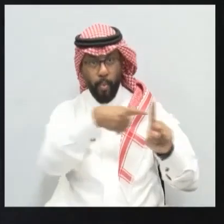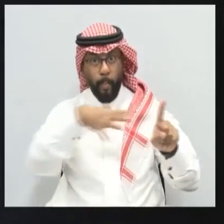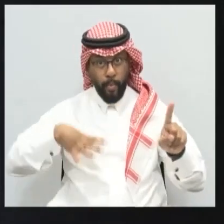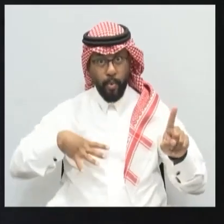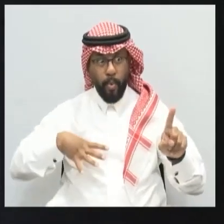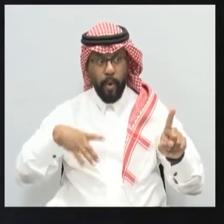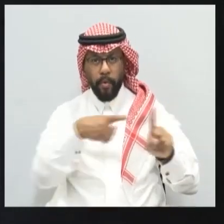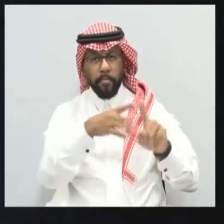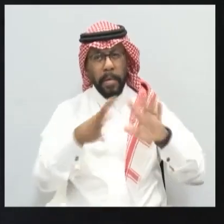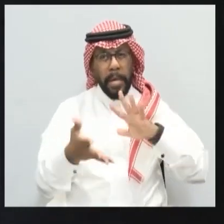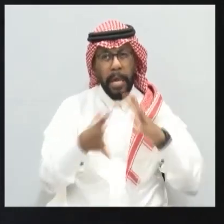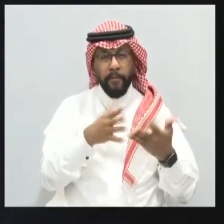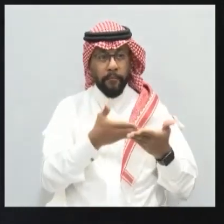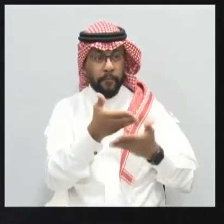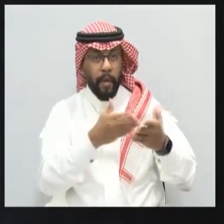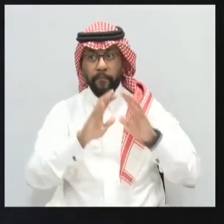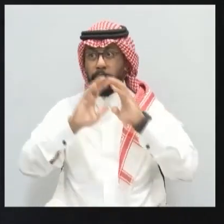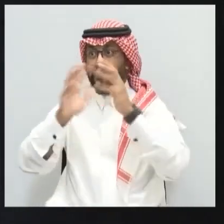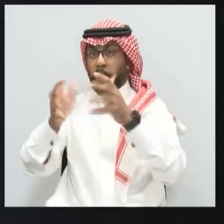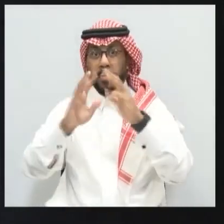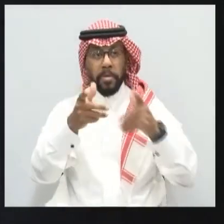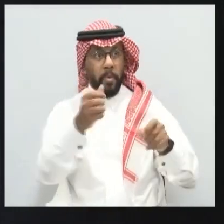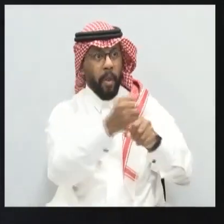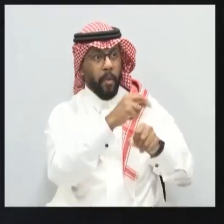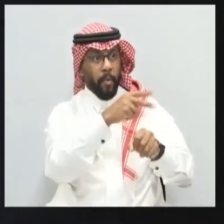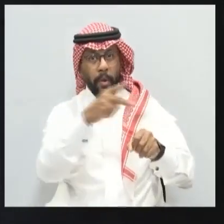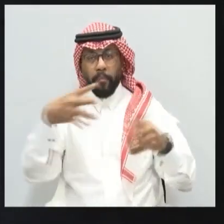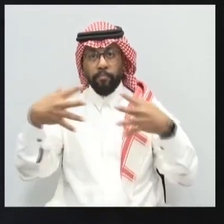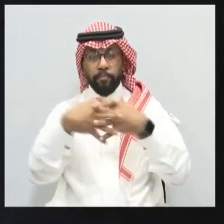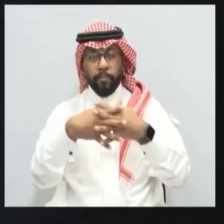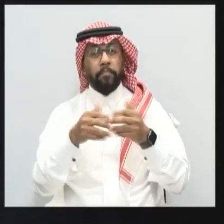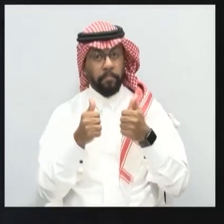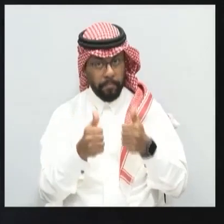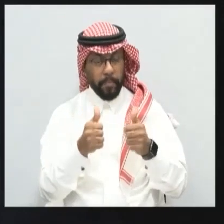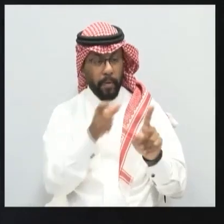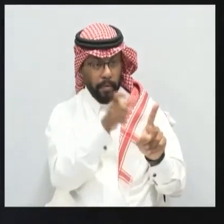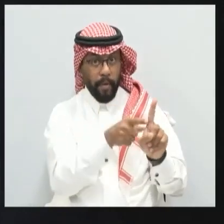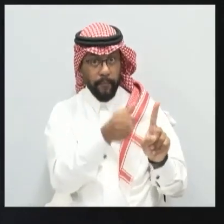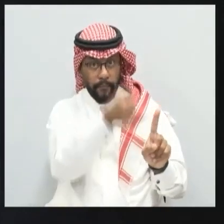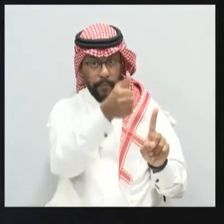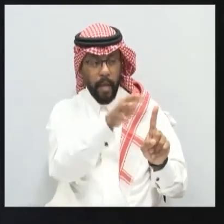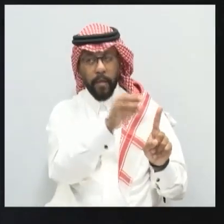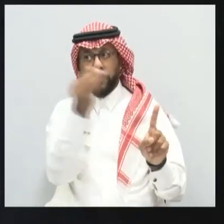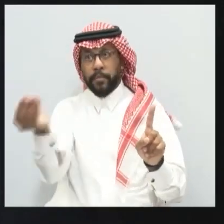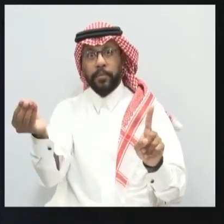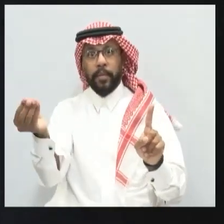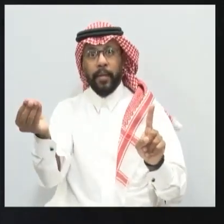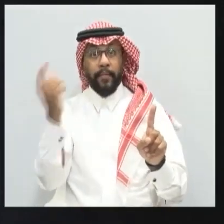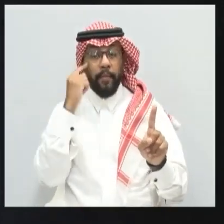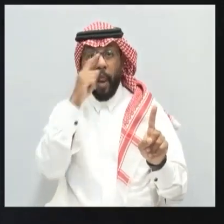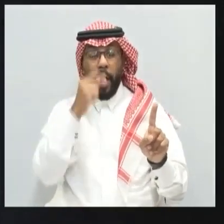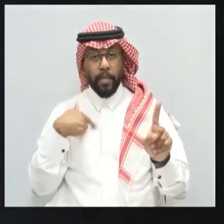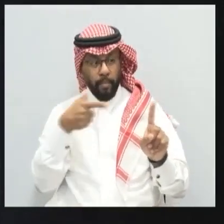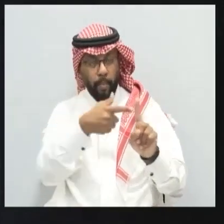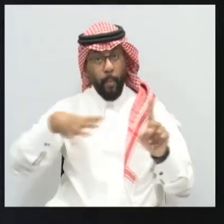كيف يتعامل مع فريق العمل وكيف يديرهم وبعض السمات الاخرى الاخرى التي يتطلبها كذلك نشير